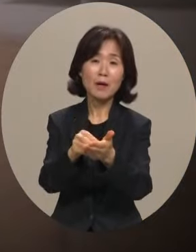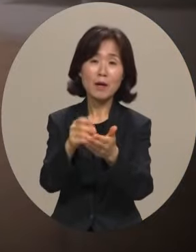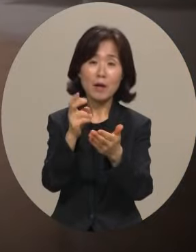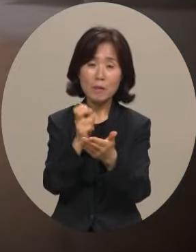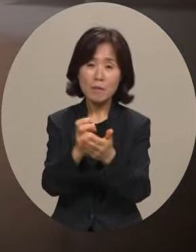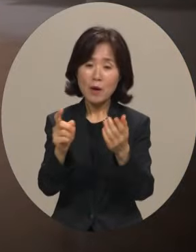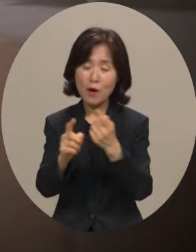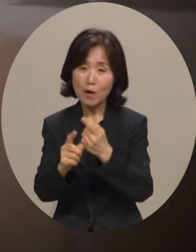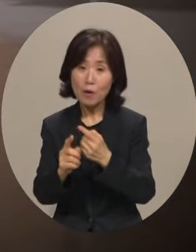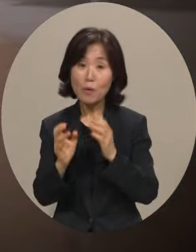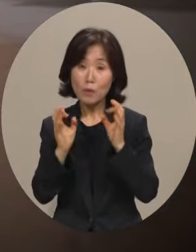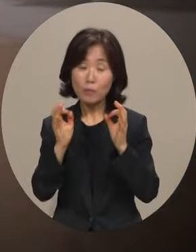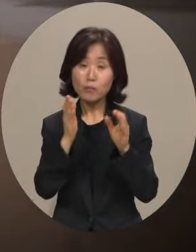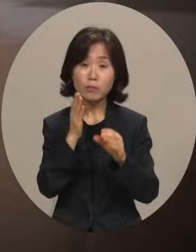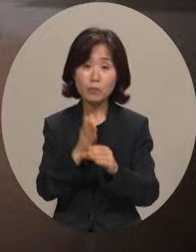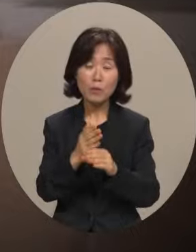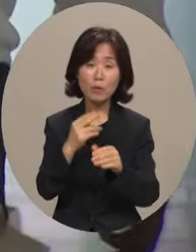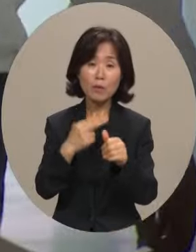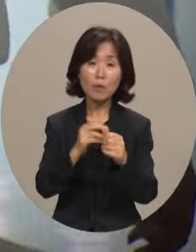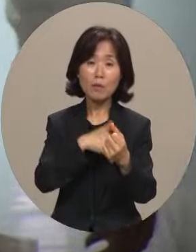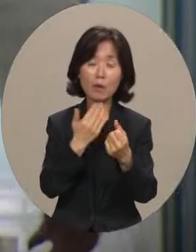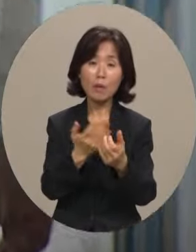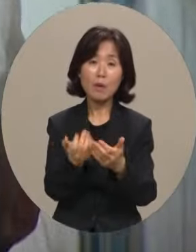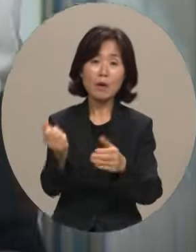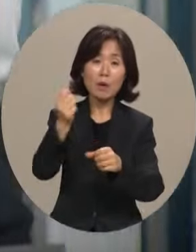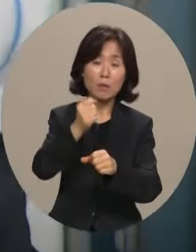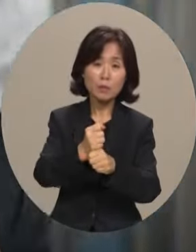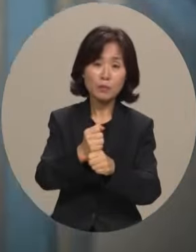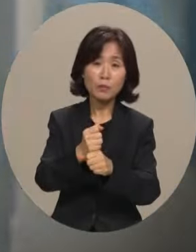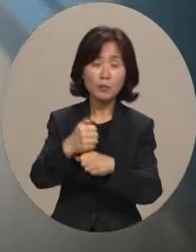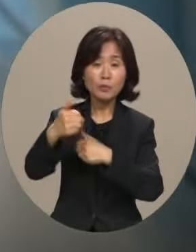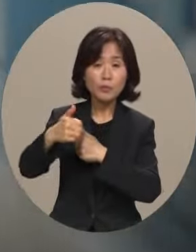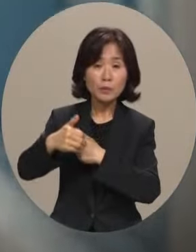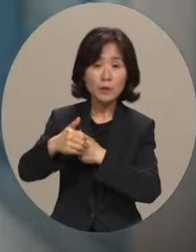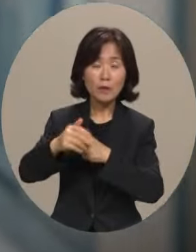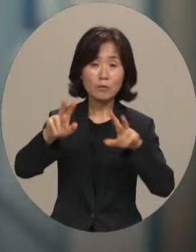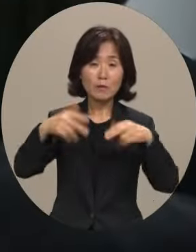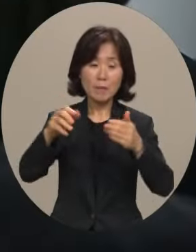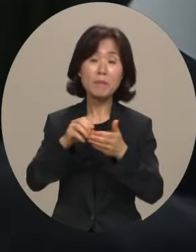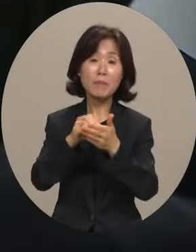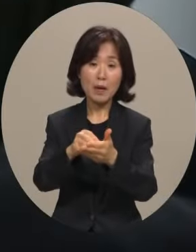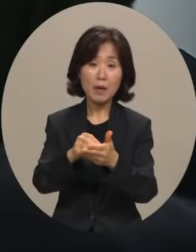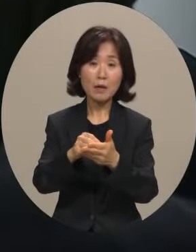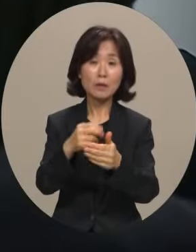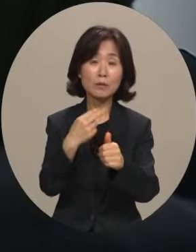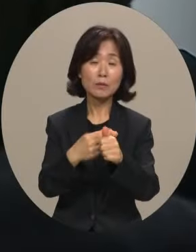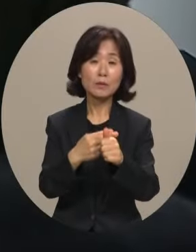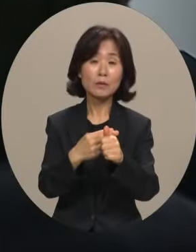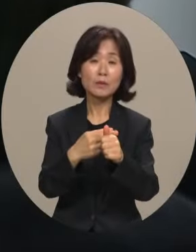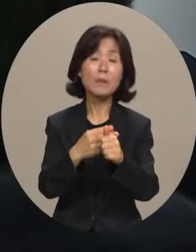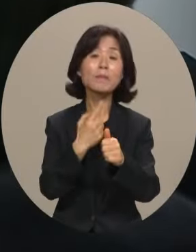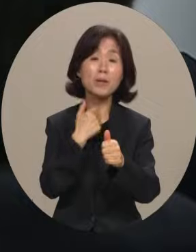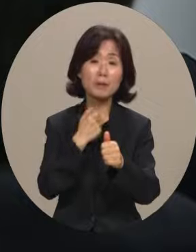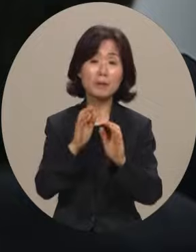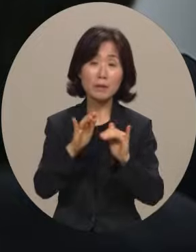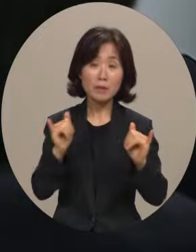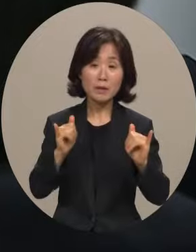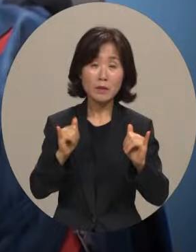교권 회복이라는 요구 속에 국회에 진출한 초등교사 출신 당선인들이 합리적인 법 개정을 통해 교육